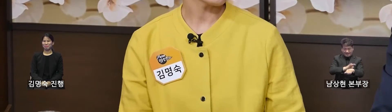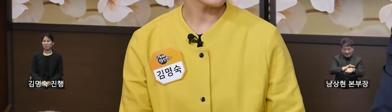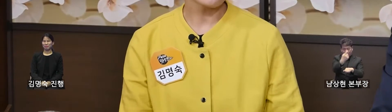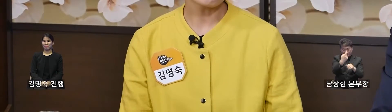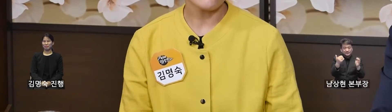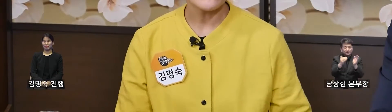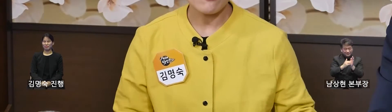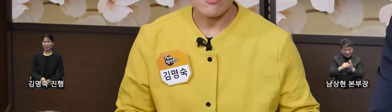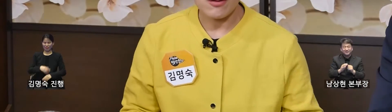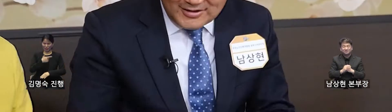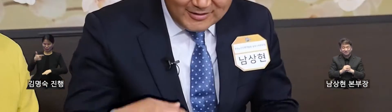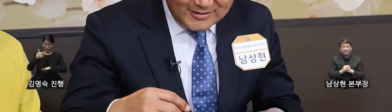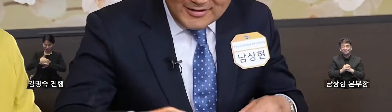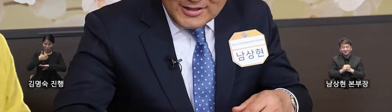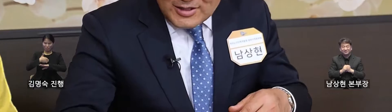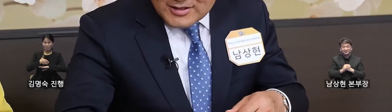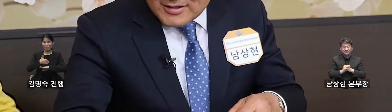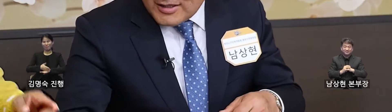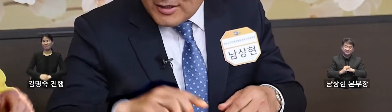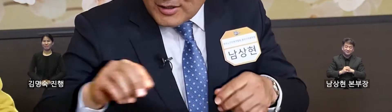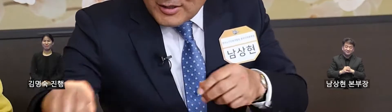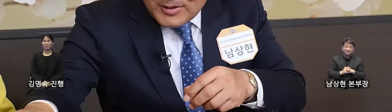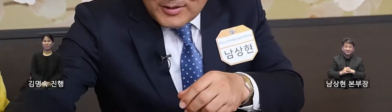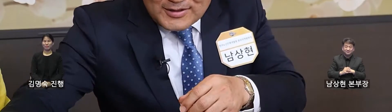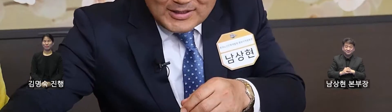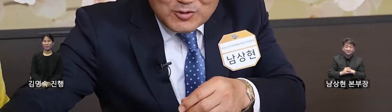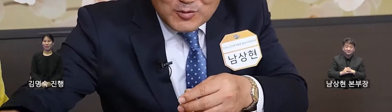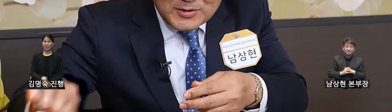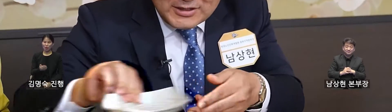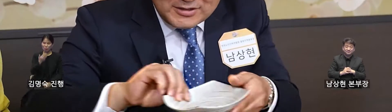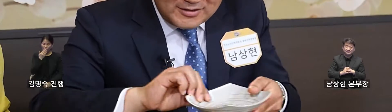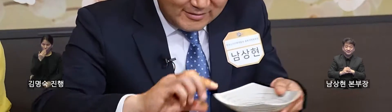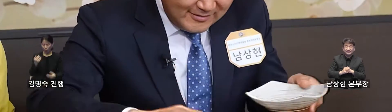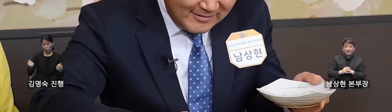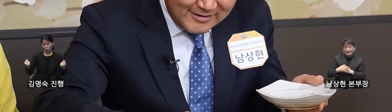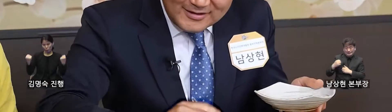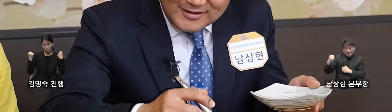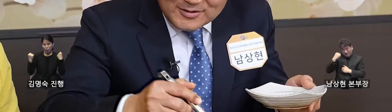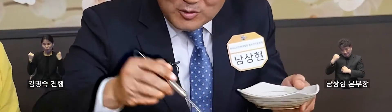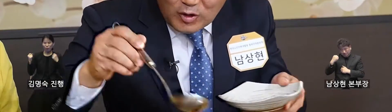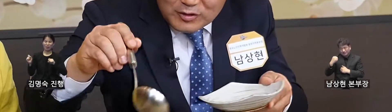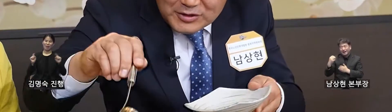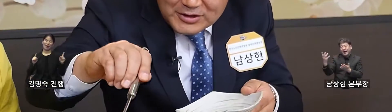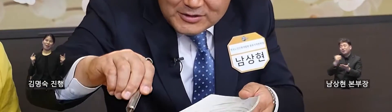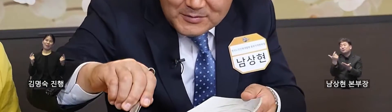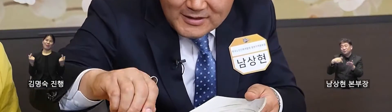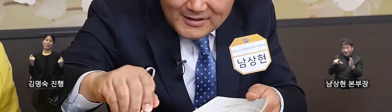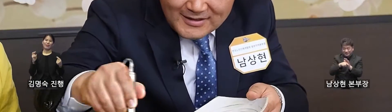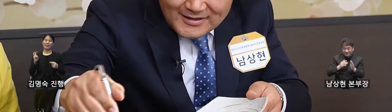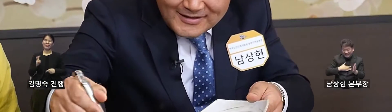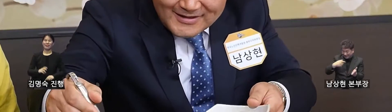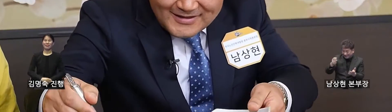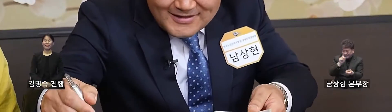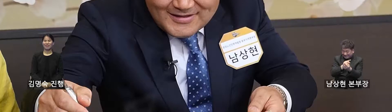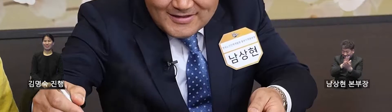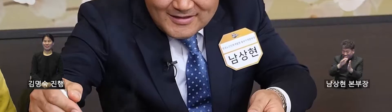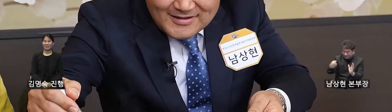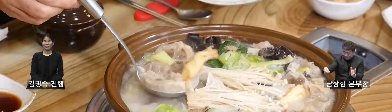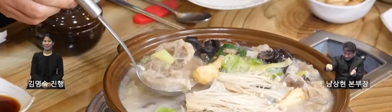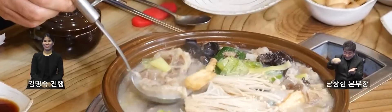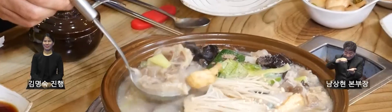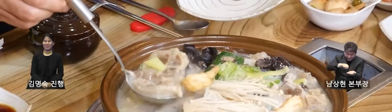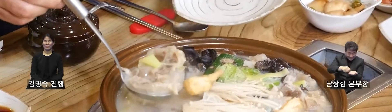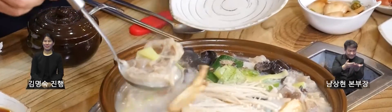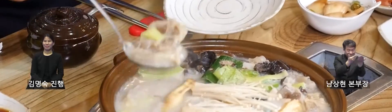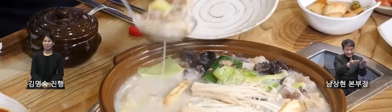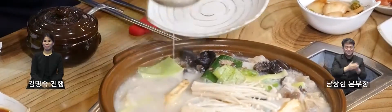네, 네, 너무 감사해요. 네네. 이거 먹고 좀 힘 좀 내야 될 것 내시기. 같아요. 네, 네, 좀 덜어드리겠습니다. 네.